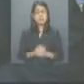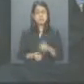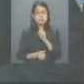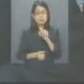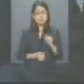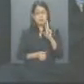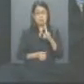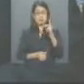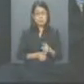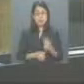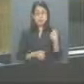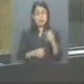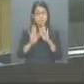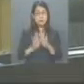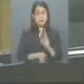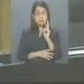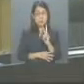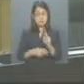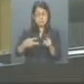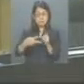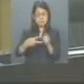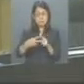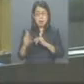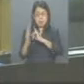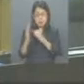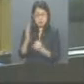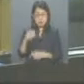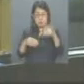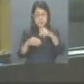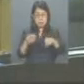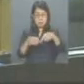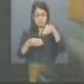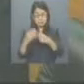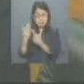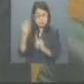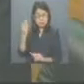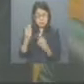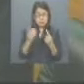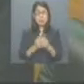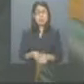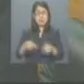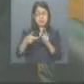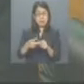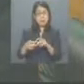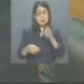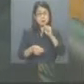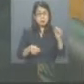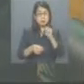บบคือการเลือกตั้งจังหวัดละ1คนนะครับและคัดเลือกจากรัฐสภา22คนด้วยคะแนนเสียง